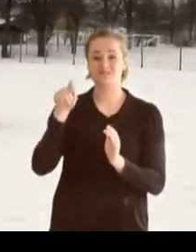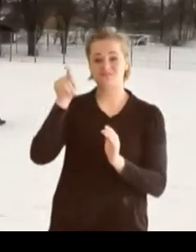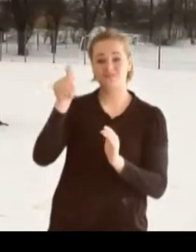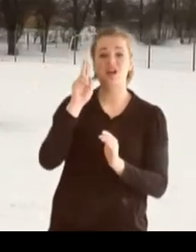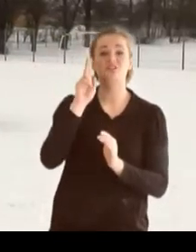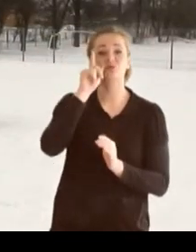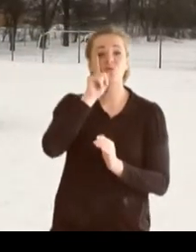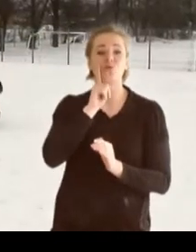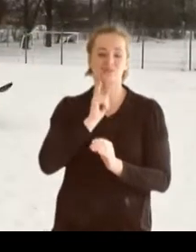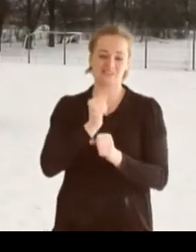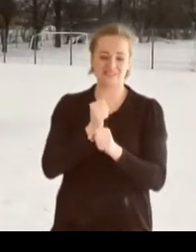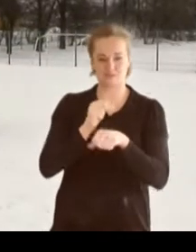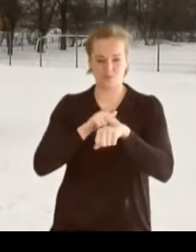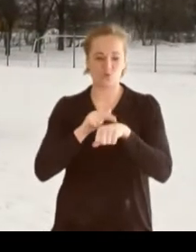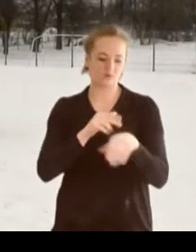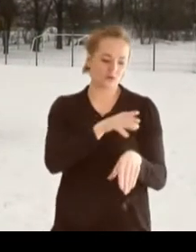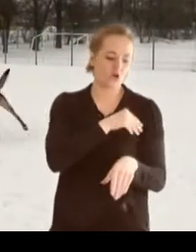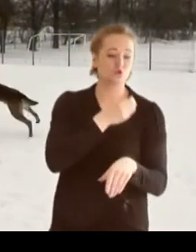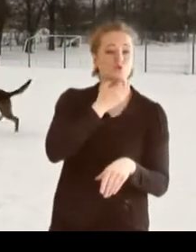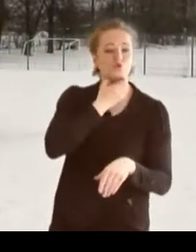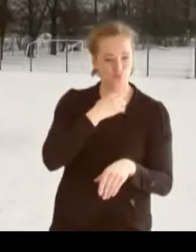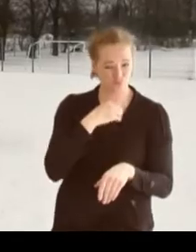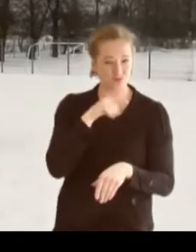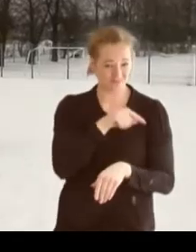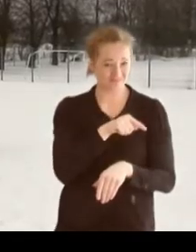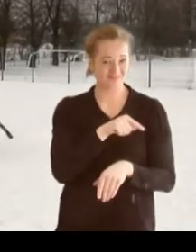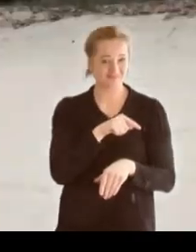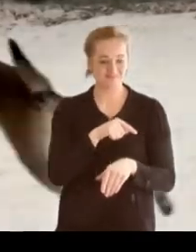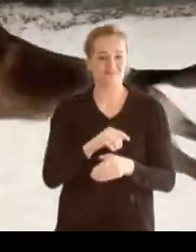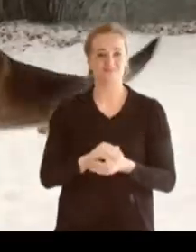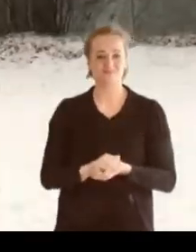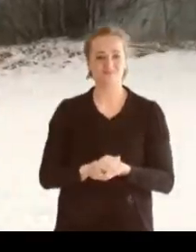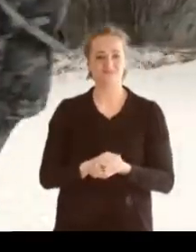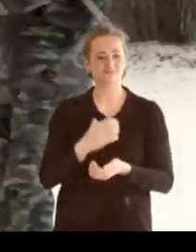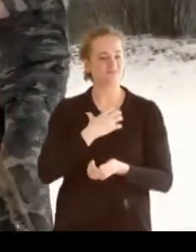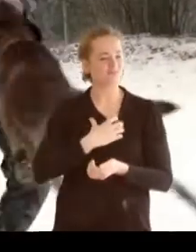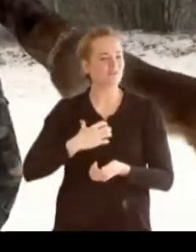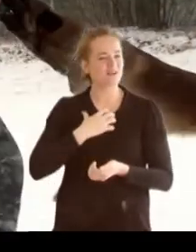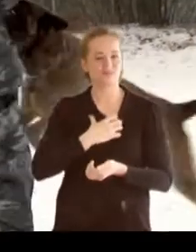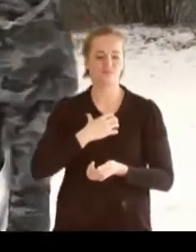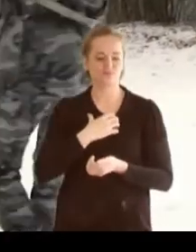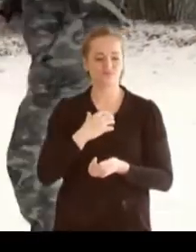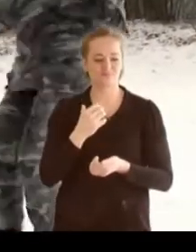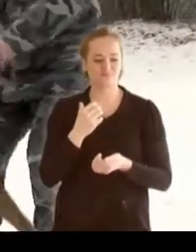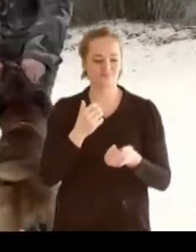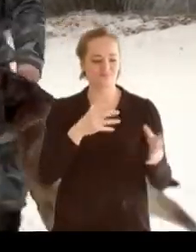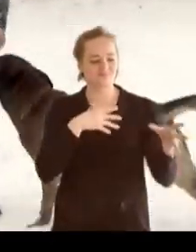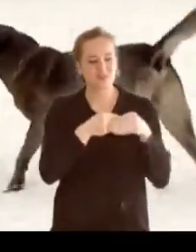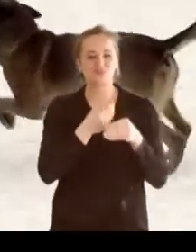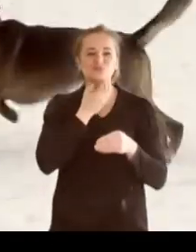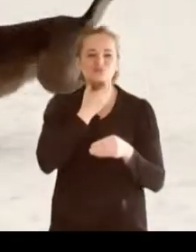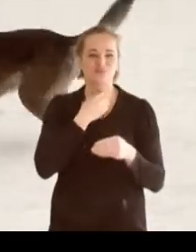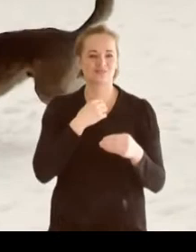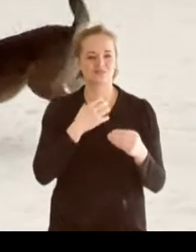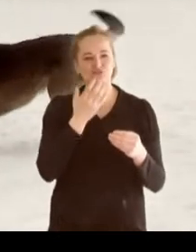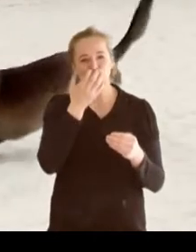šunį. Labai atsižvelgiami tai, kad pareigūnas vis dėlto norėtų dirbti su šunimi.